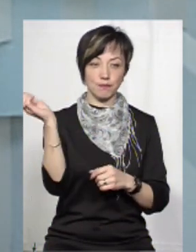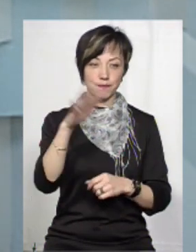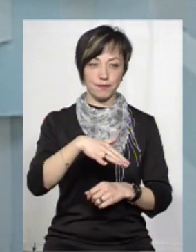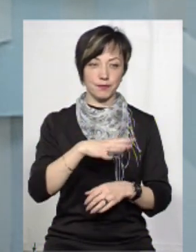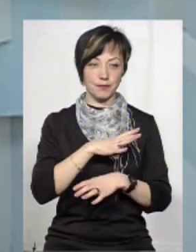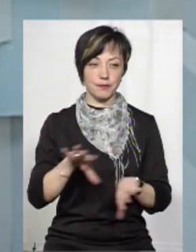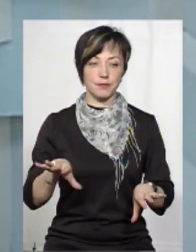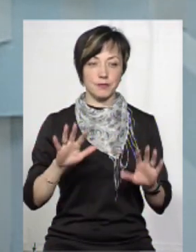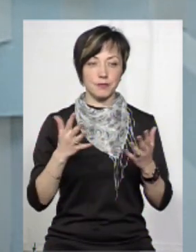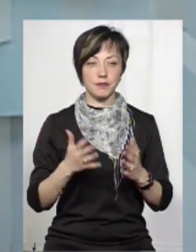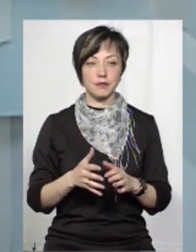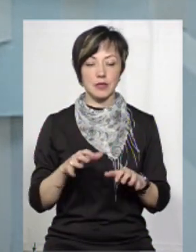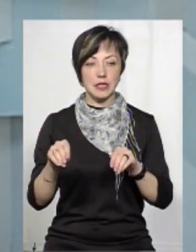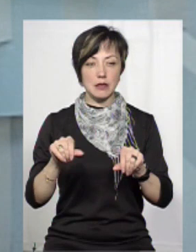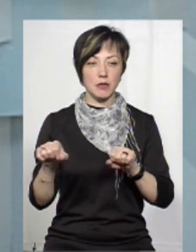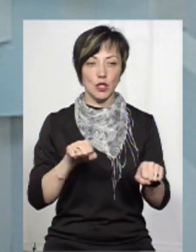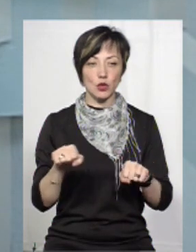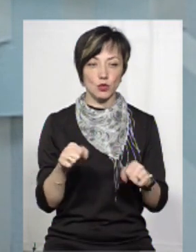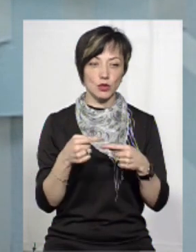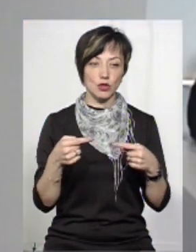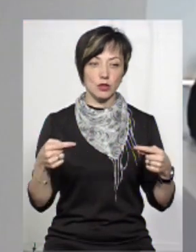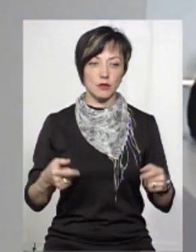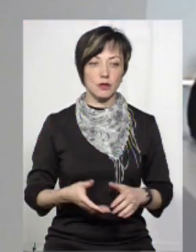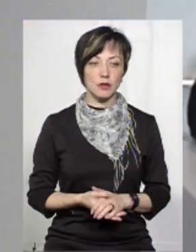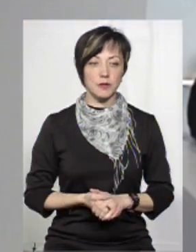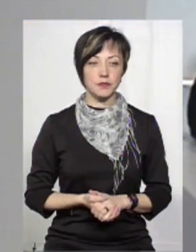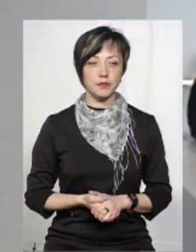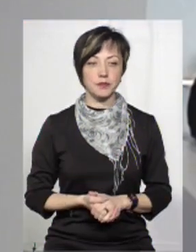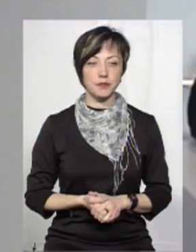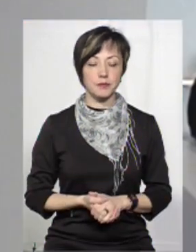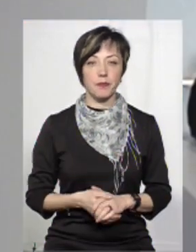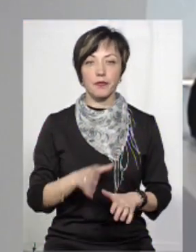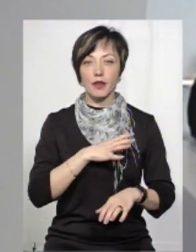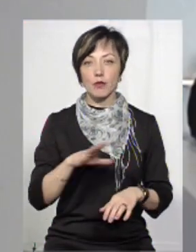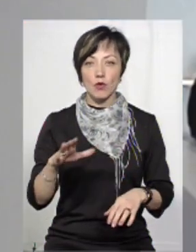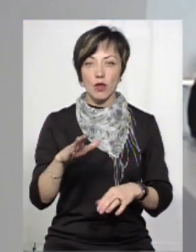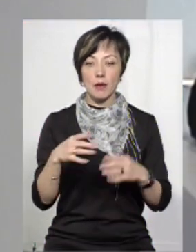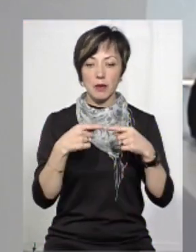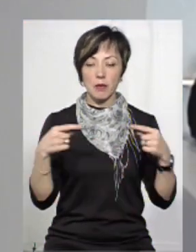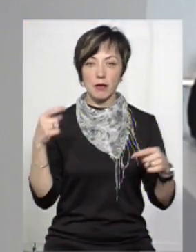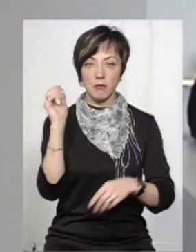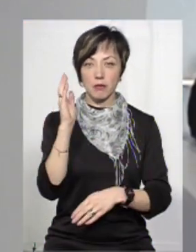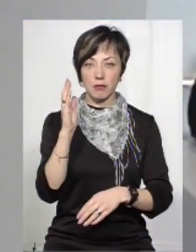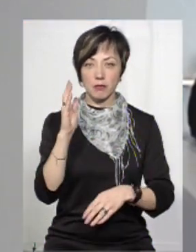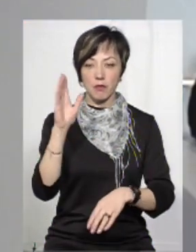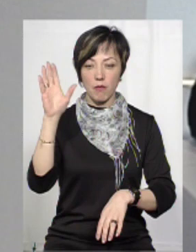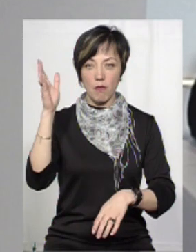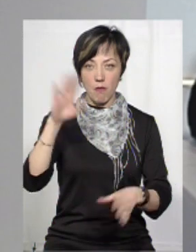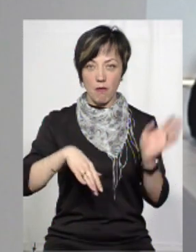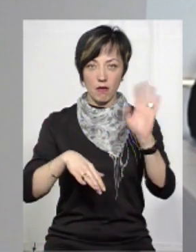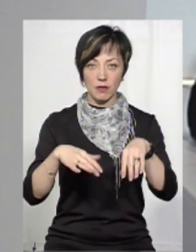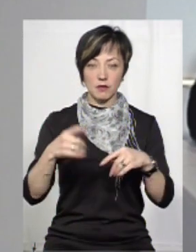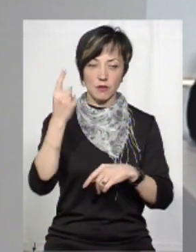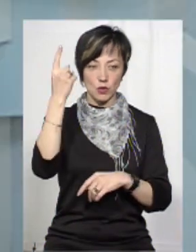не було у випадку там землетруса чи ще чогось якогось там, не було падіння цих предметів сторонніх з